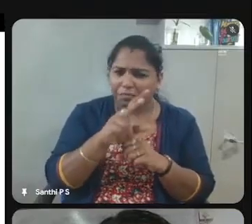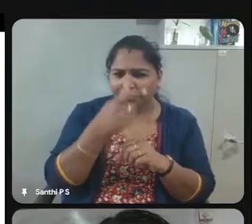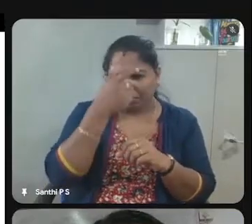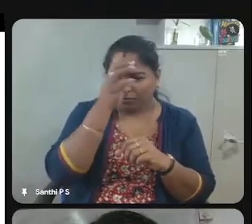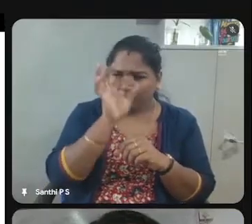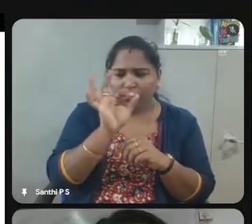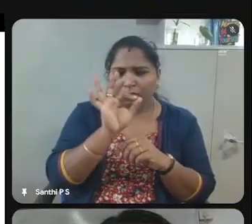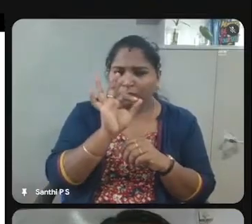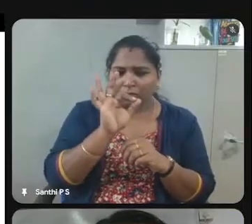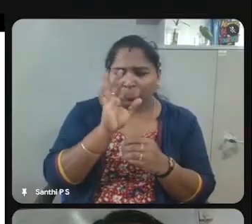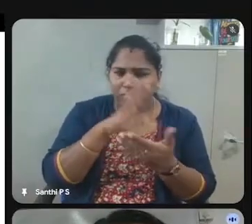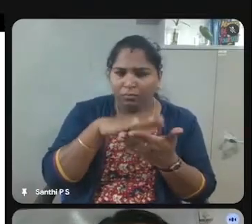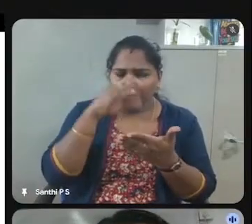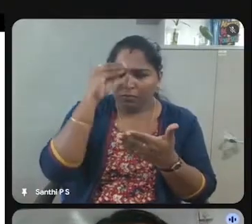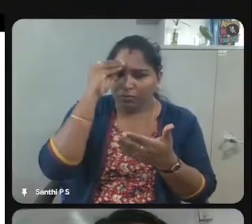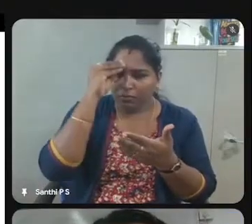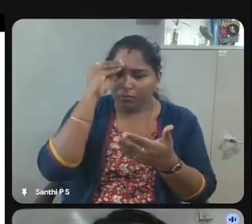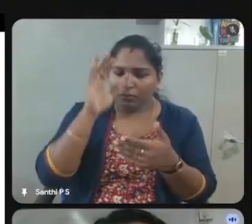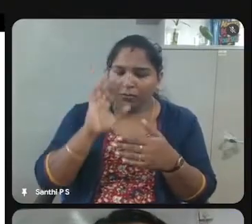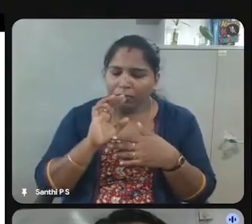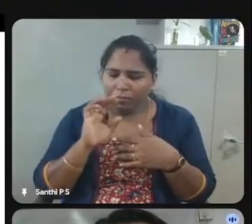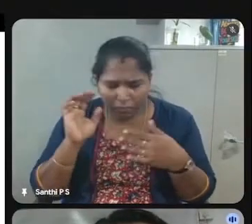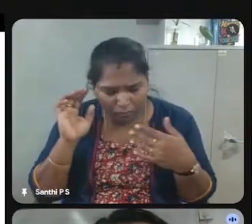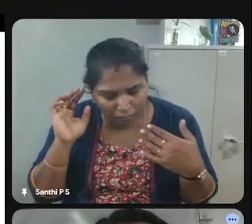ഒന്നും വലിയ കുഴപ്പമില്ല, അതൊക്കെ പോയിരുന്നു. പിന്നെ